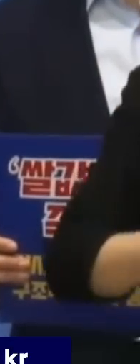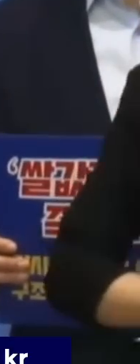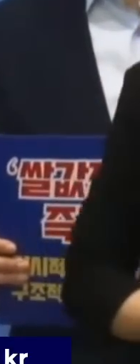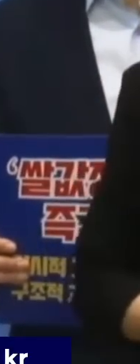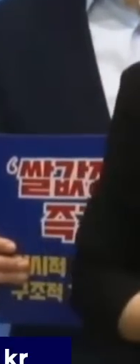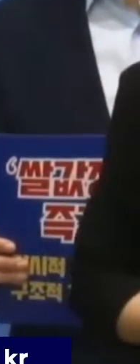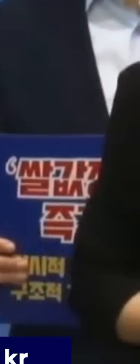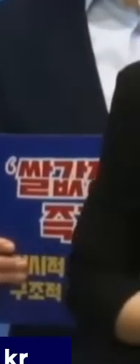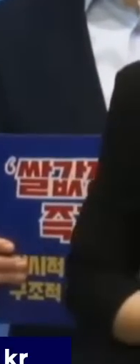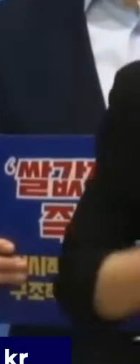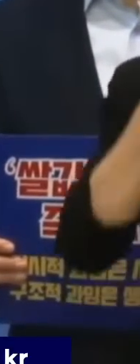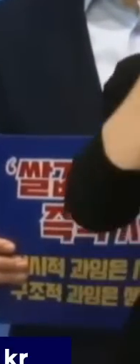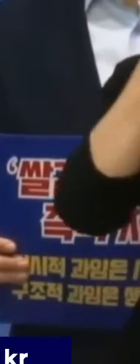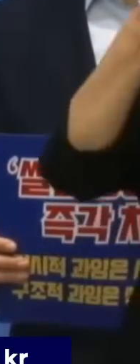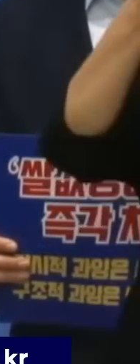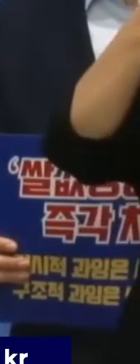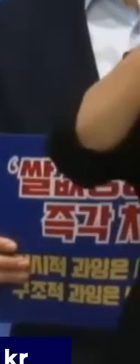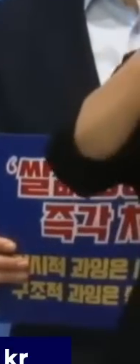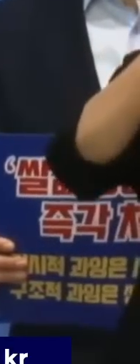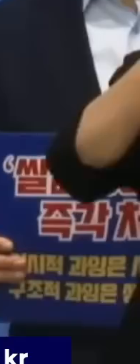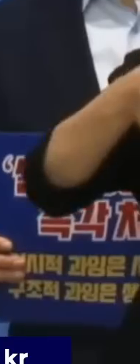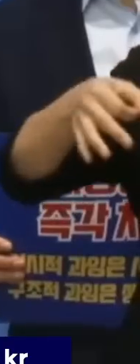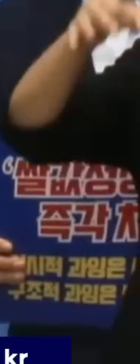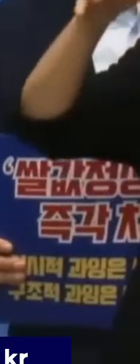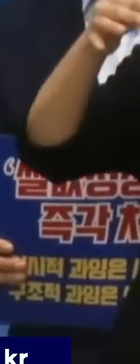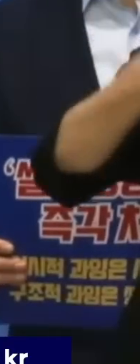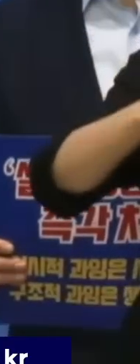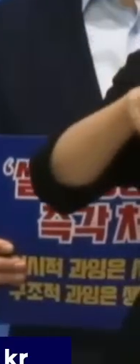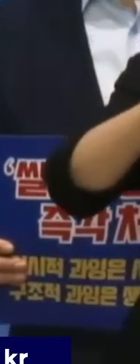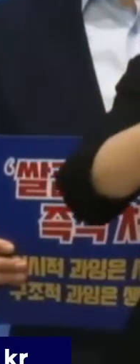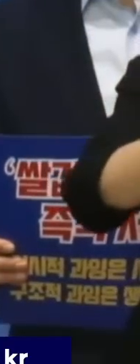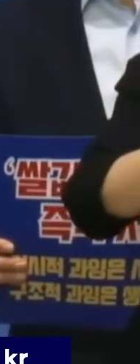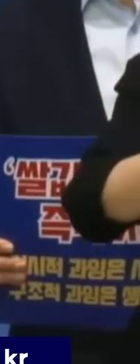쌀값 정상화를 위한 시장경기 의무화를 담은 그런